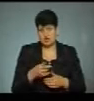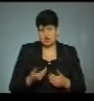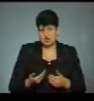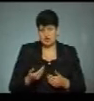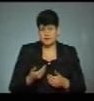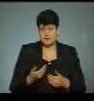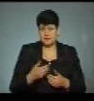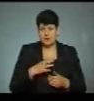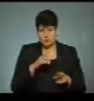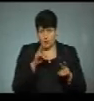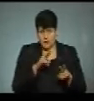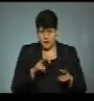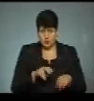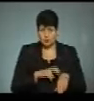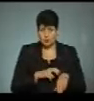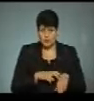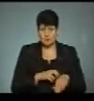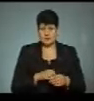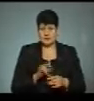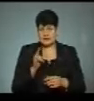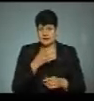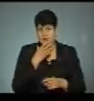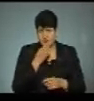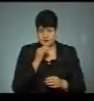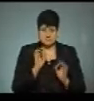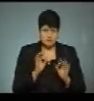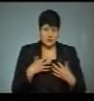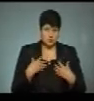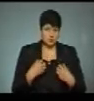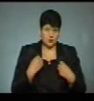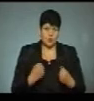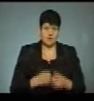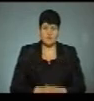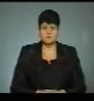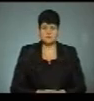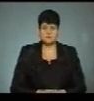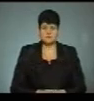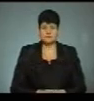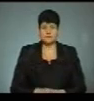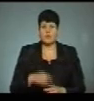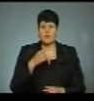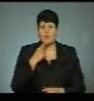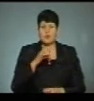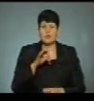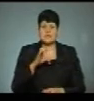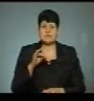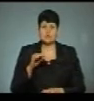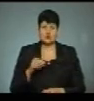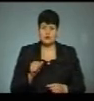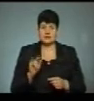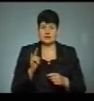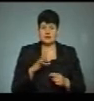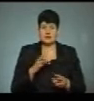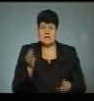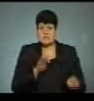Воно було оглянуте доктором-неонатологом. Дитинка гарна, доношена, здорова. За словами Ольги Сидорчук, залишене немовля було